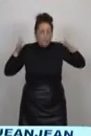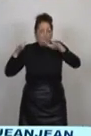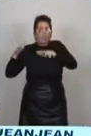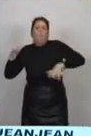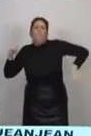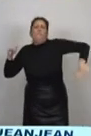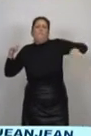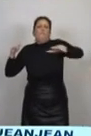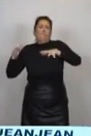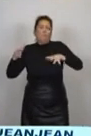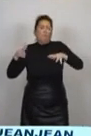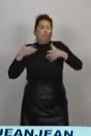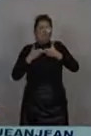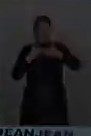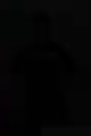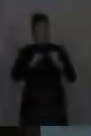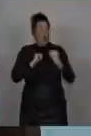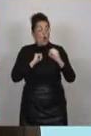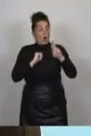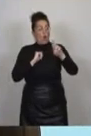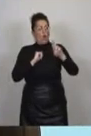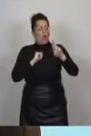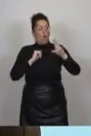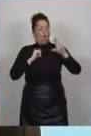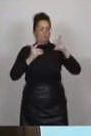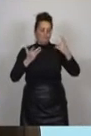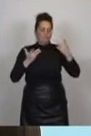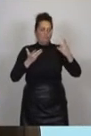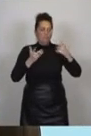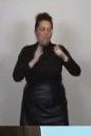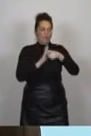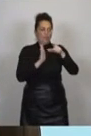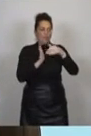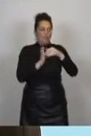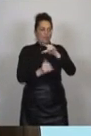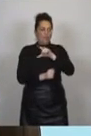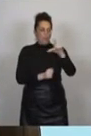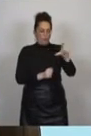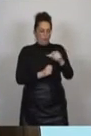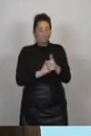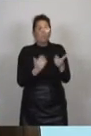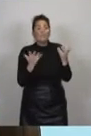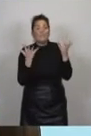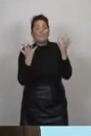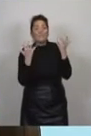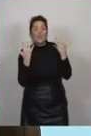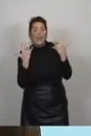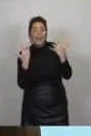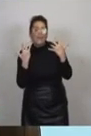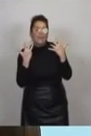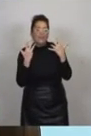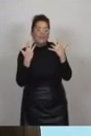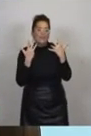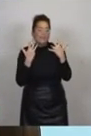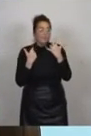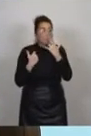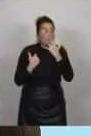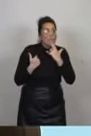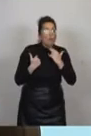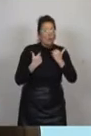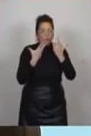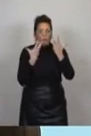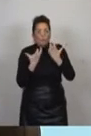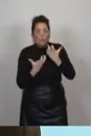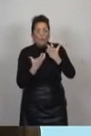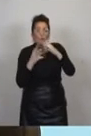piétonne, une des plus grandes de France. La qualité de l'air extérieur est un enjeu prioritaire de santé publique, surtout pour les plus